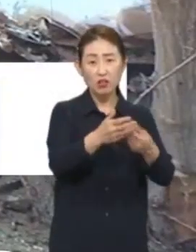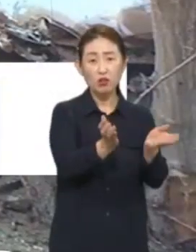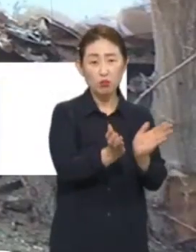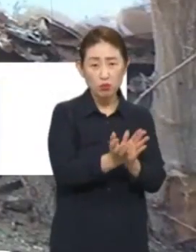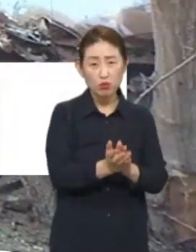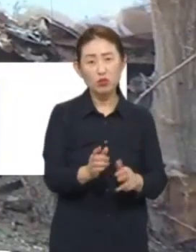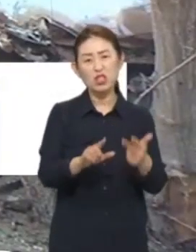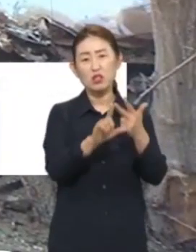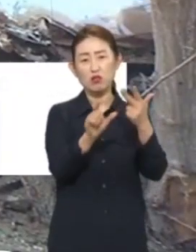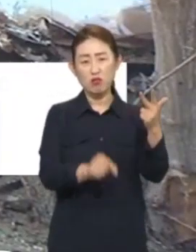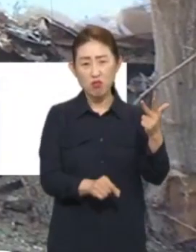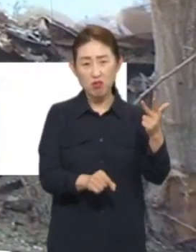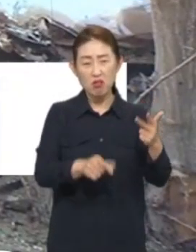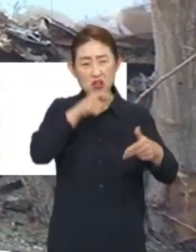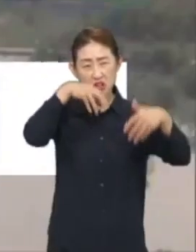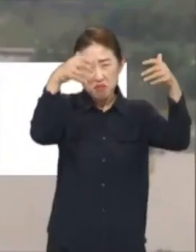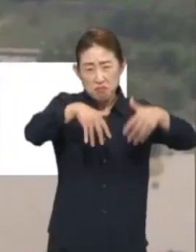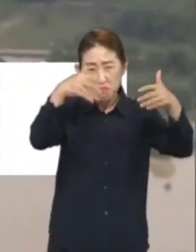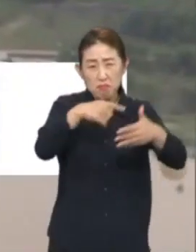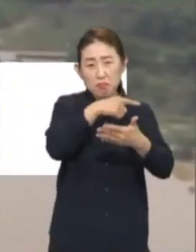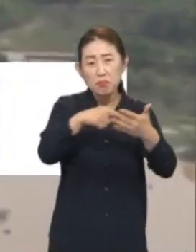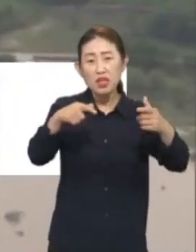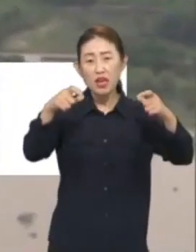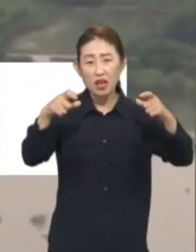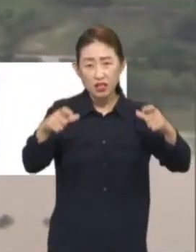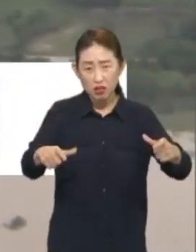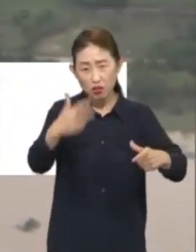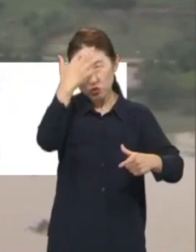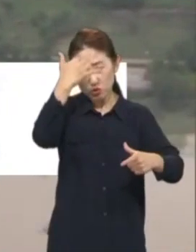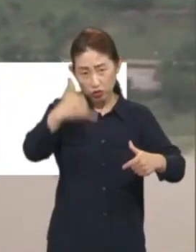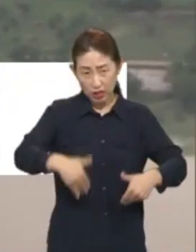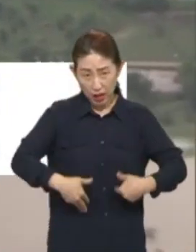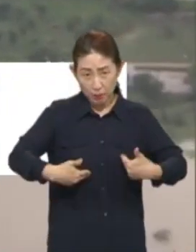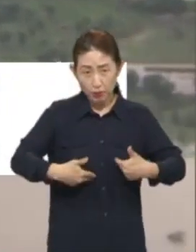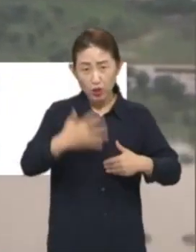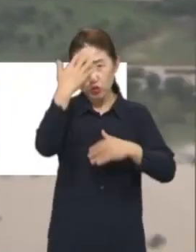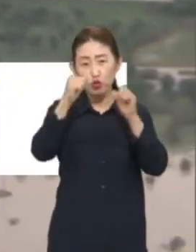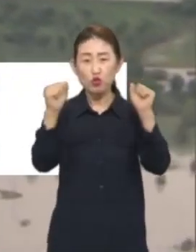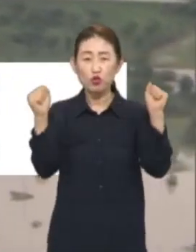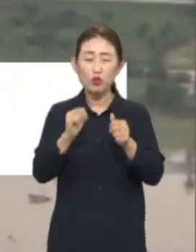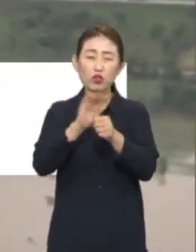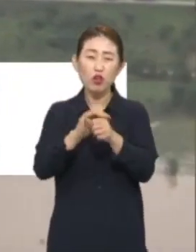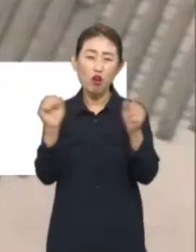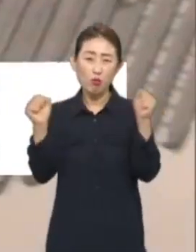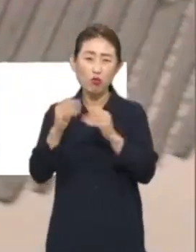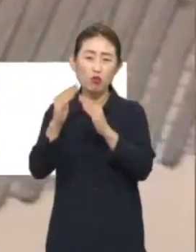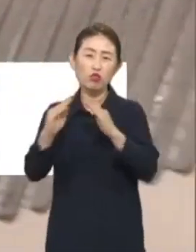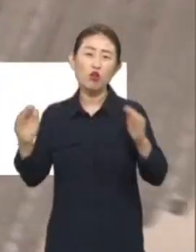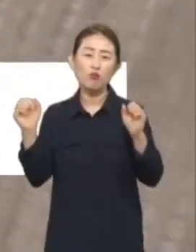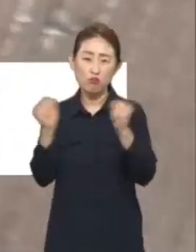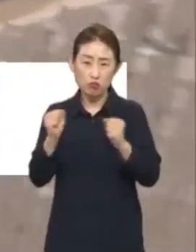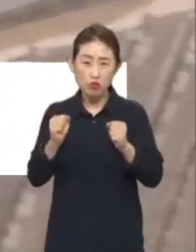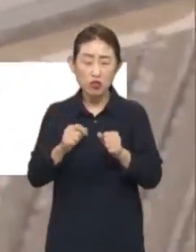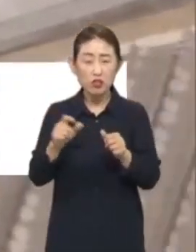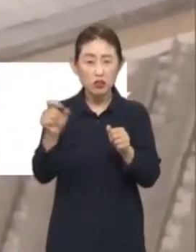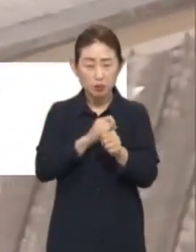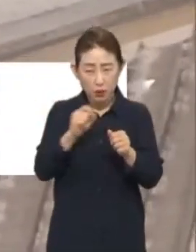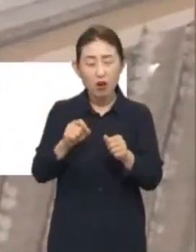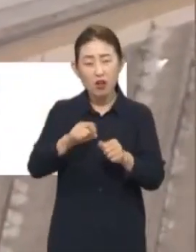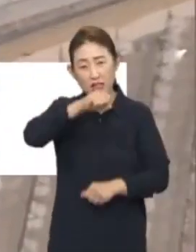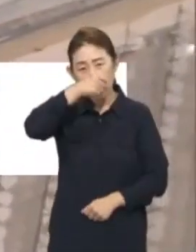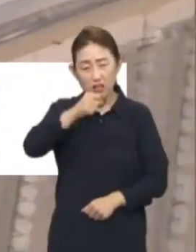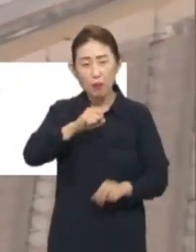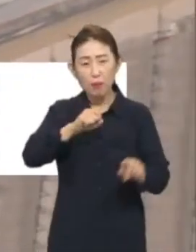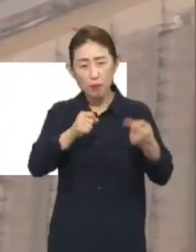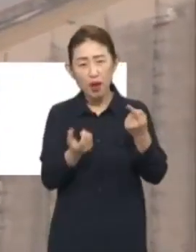행정안전부가 지난달 집중 후 수회로 피해를 본 충남지역을 비롯해 충북과 경북 전북의 재난안전특별교부세